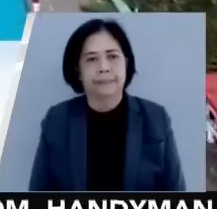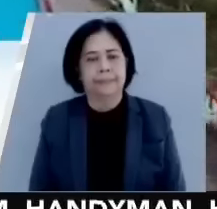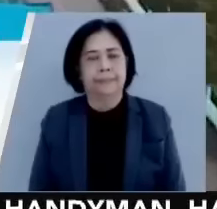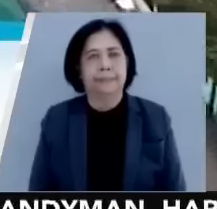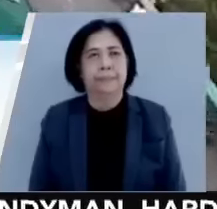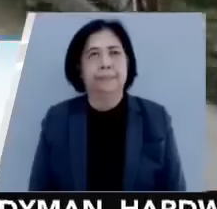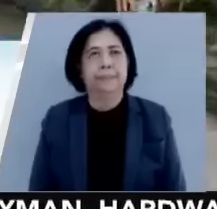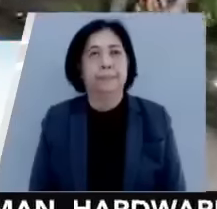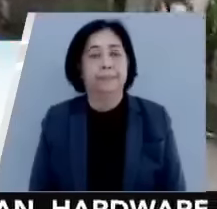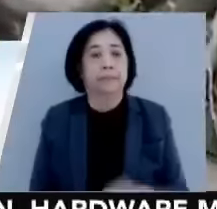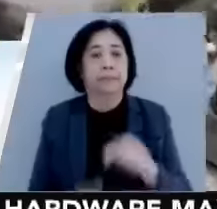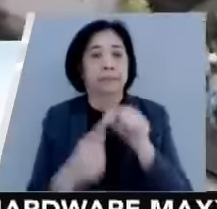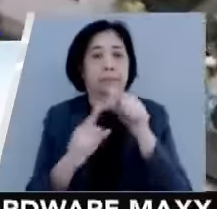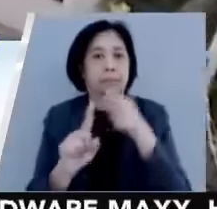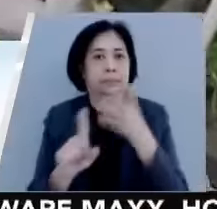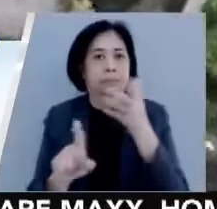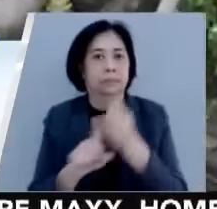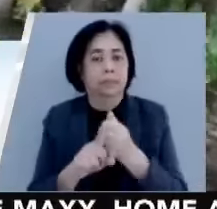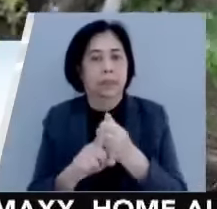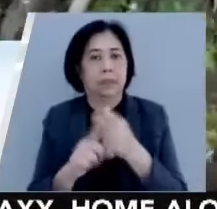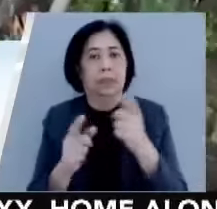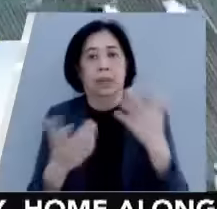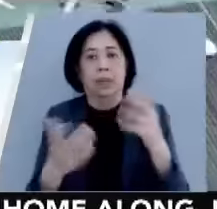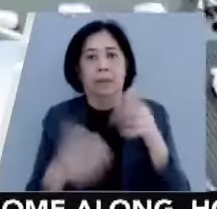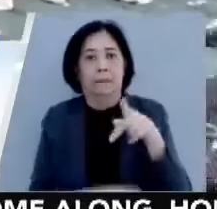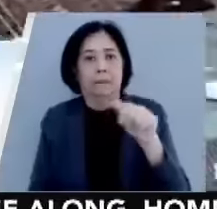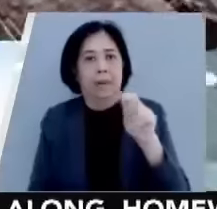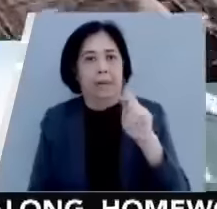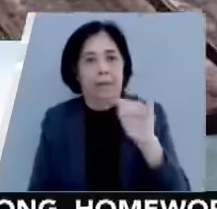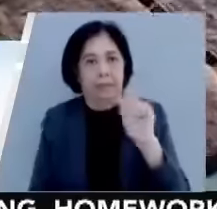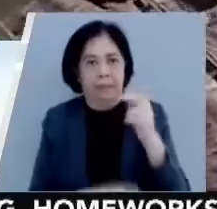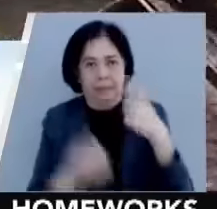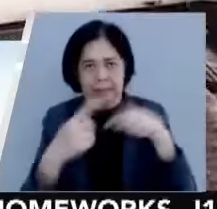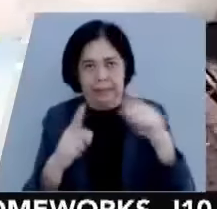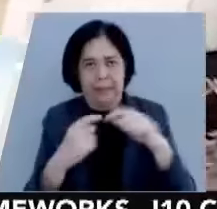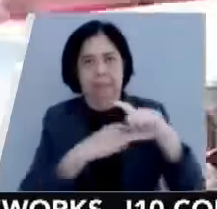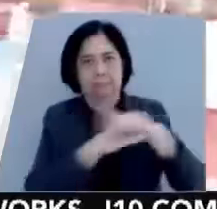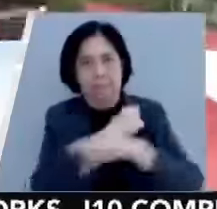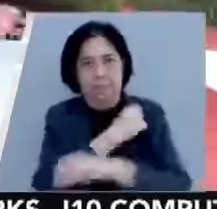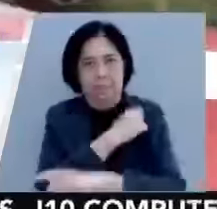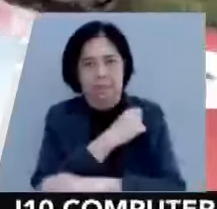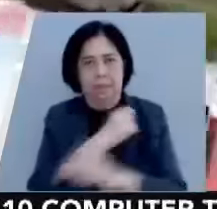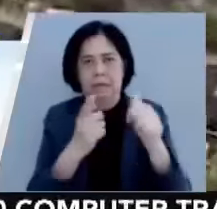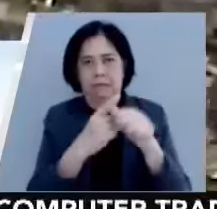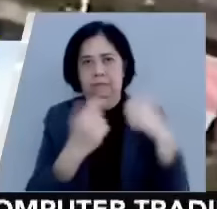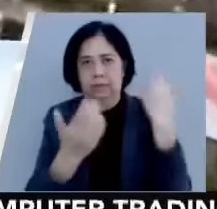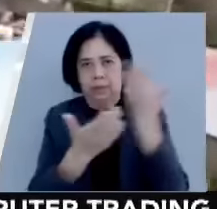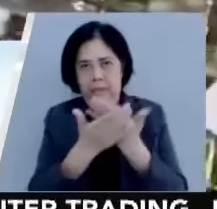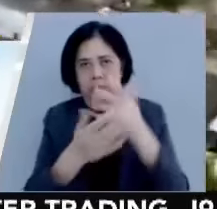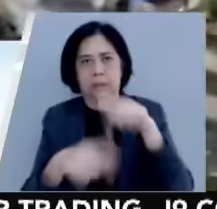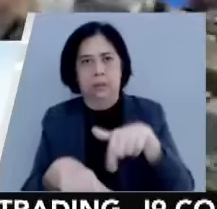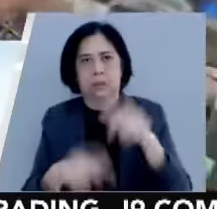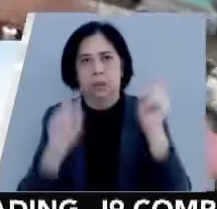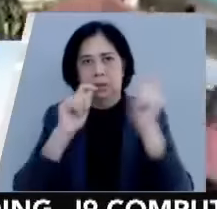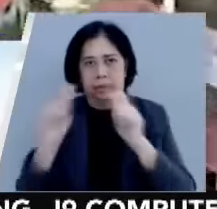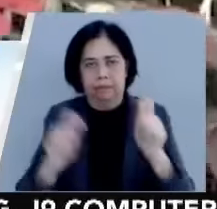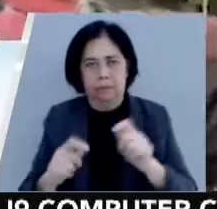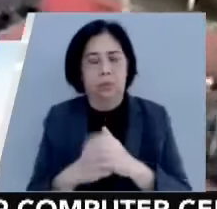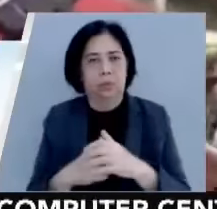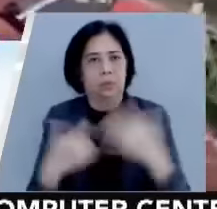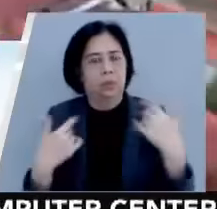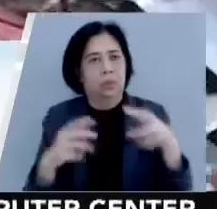Partikular na sinapul ang bayan ng Panganiban, Catanduanes, kung saan unang naglandfall ang bagyo. Kasunod nito, tumambad ang lawak